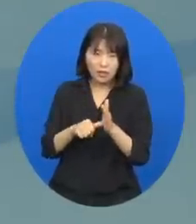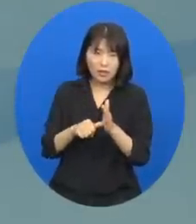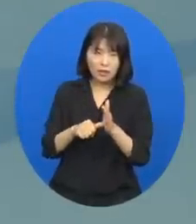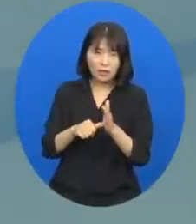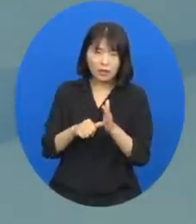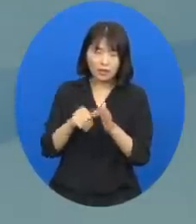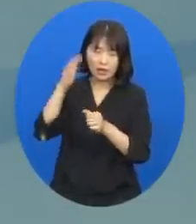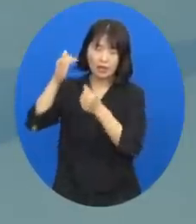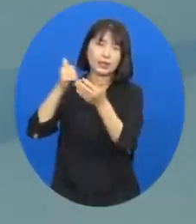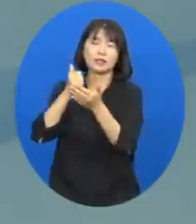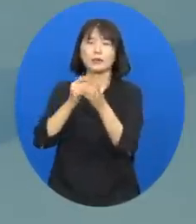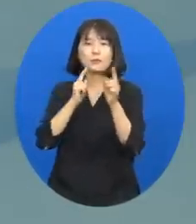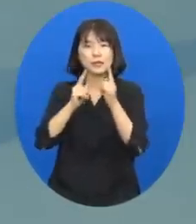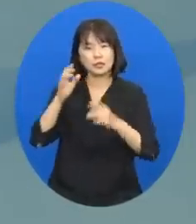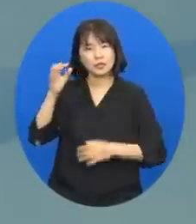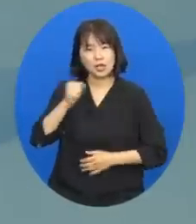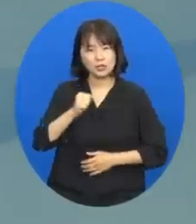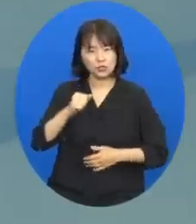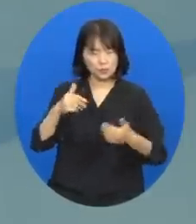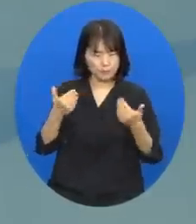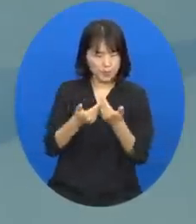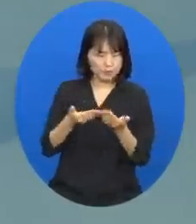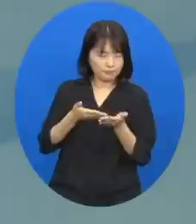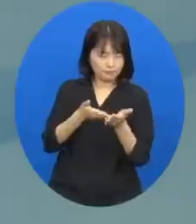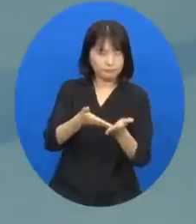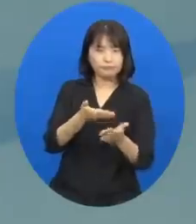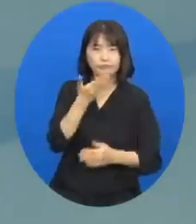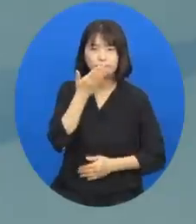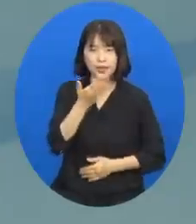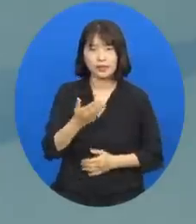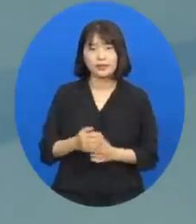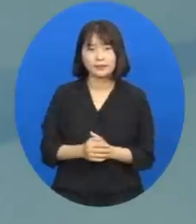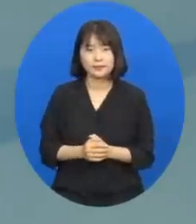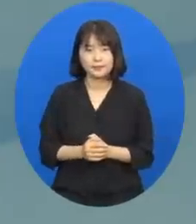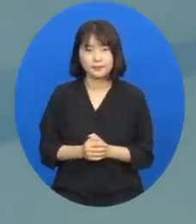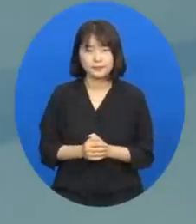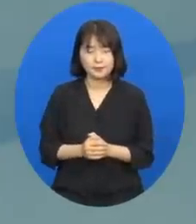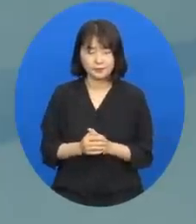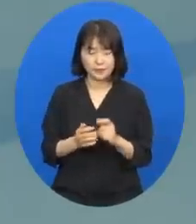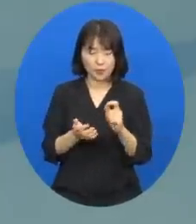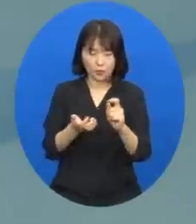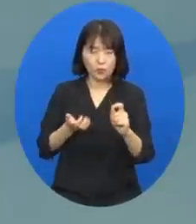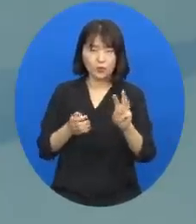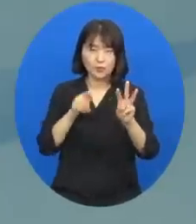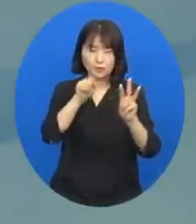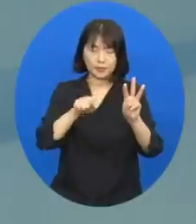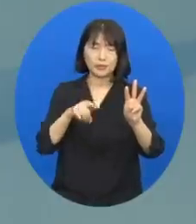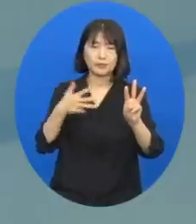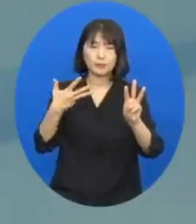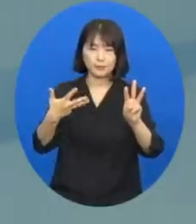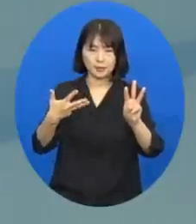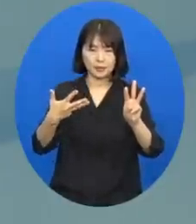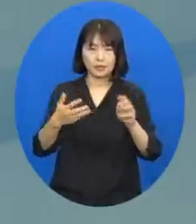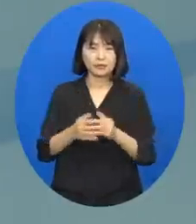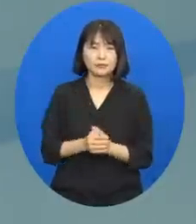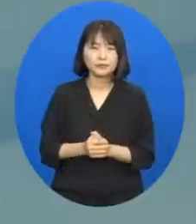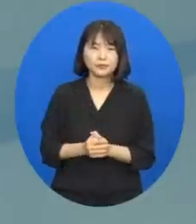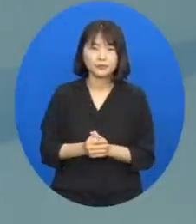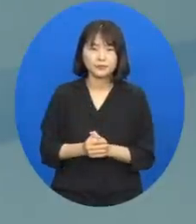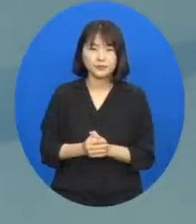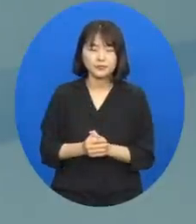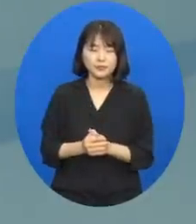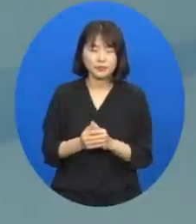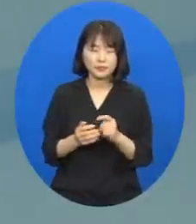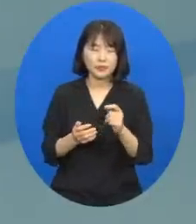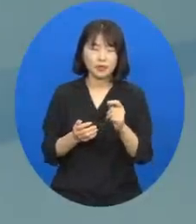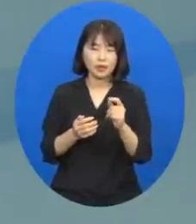말씀을 가지고 반론을 책이 해야되요 벌어 되냐면 여러분 고려도 3장 8절 입니다 고린도 교회의 분파 가